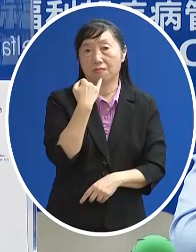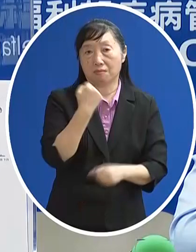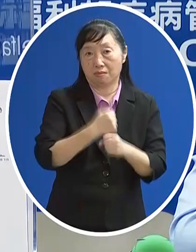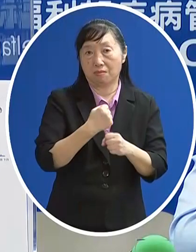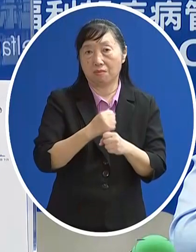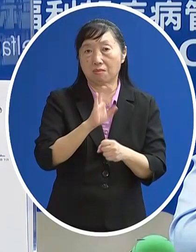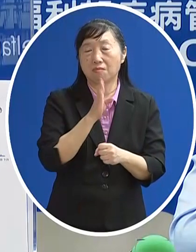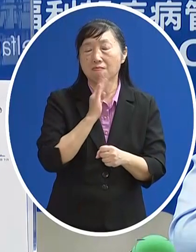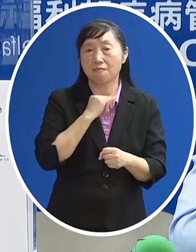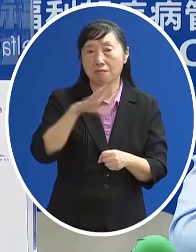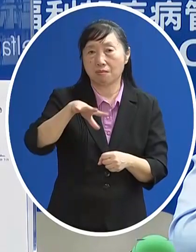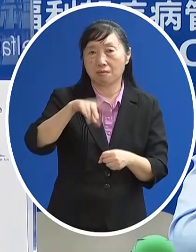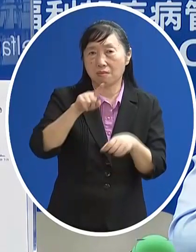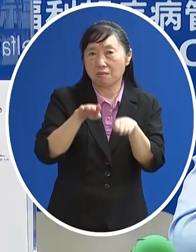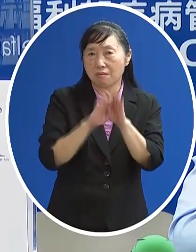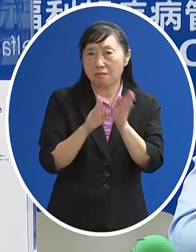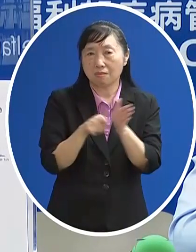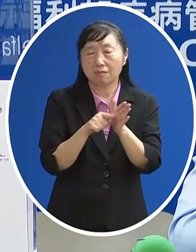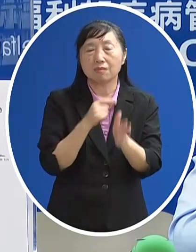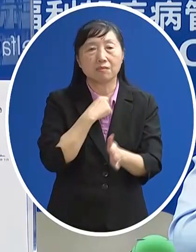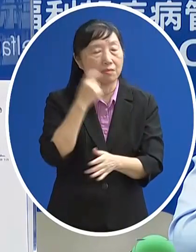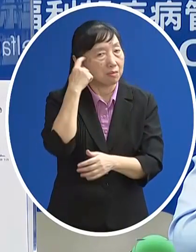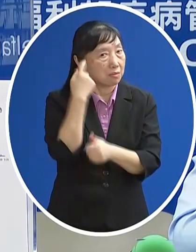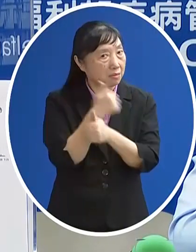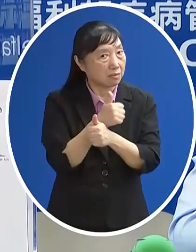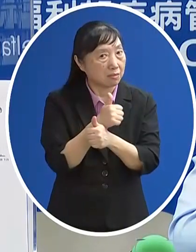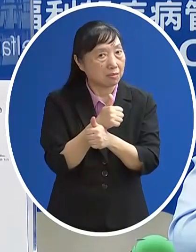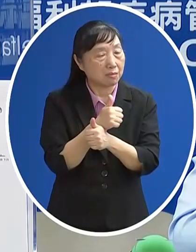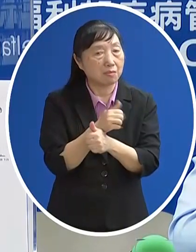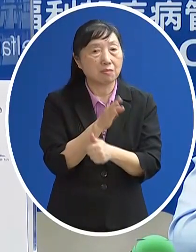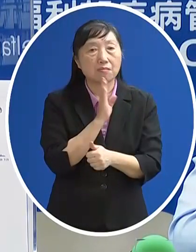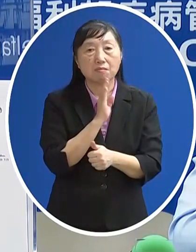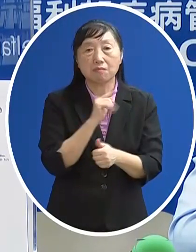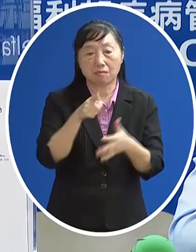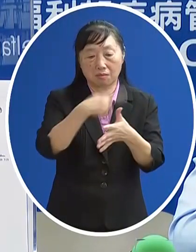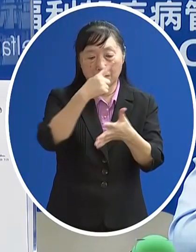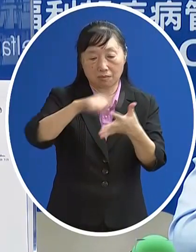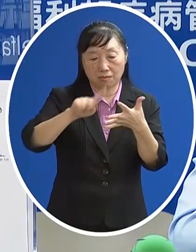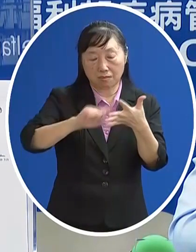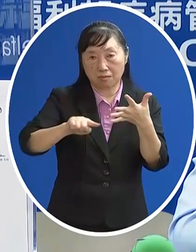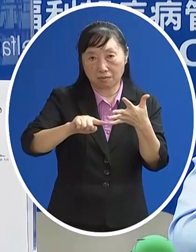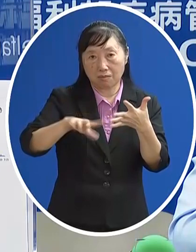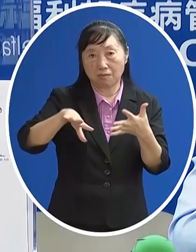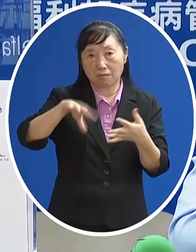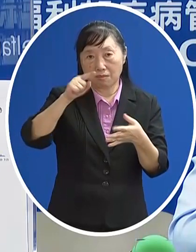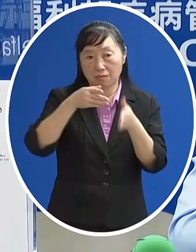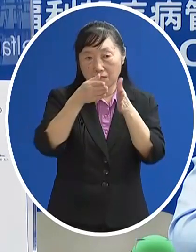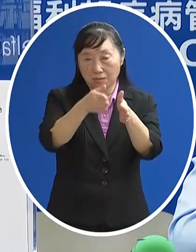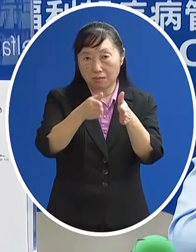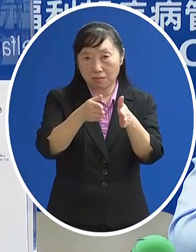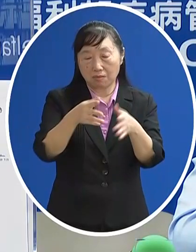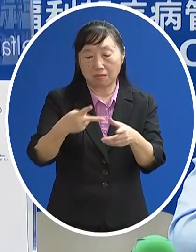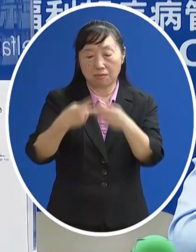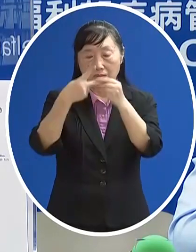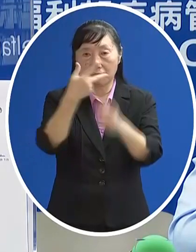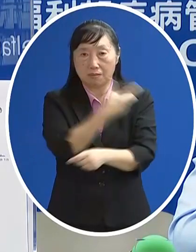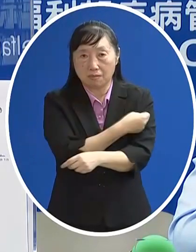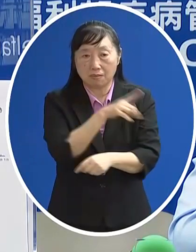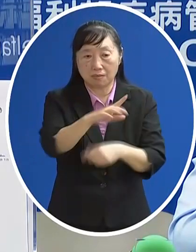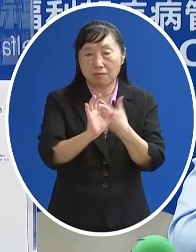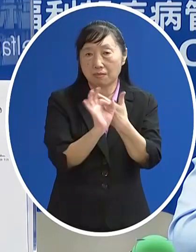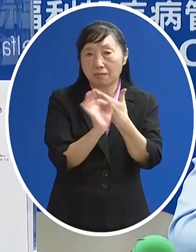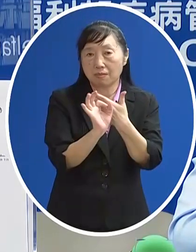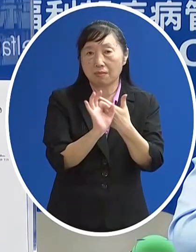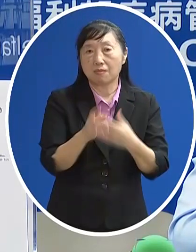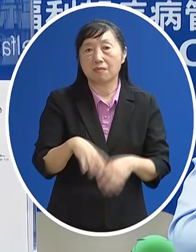但是初步好来做哈，先考虑好是不是先从一到三类的第二剂，好间隔八周以上哈，